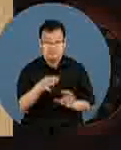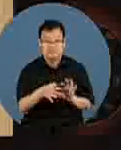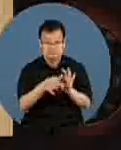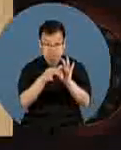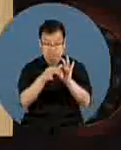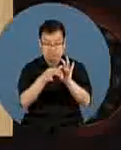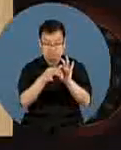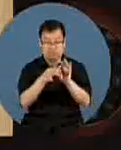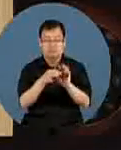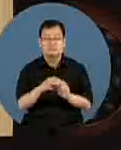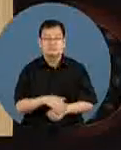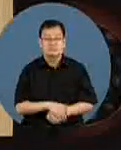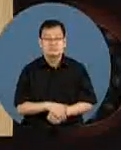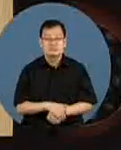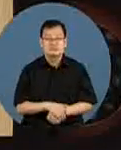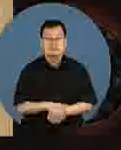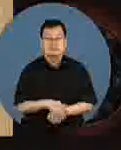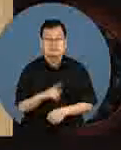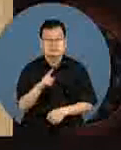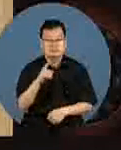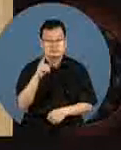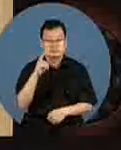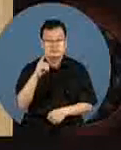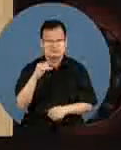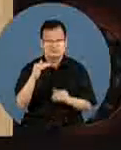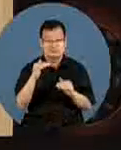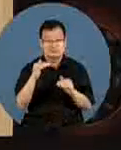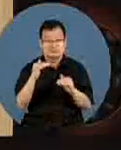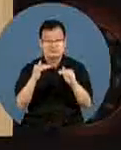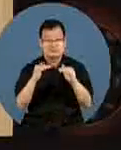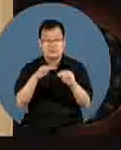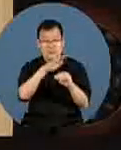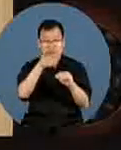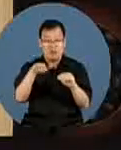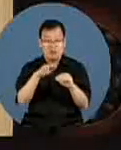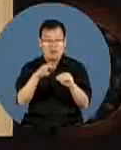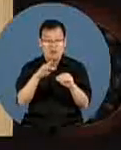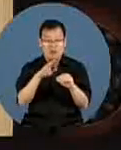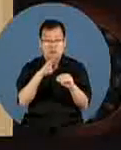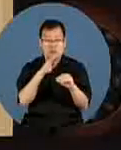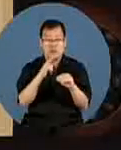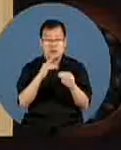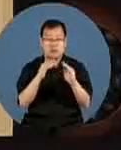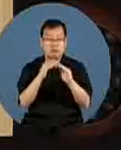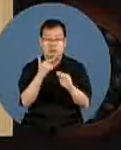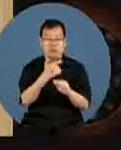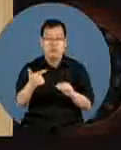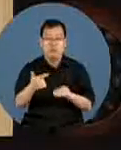꽉 이어주죠. 그 집이 예상 밖으로 굉장히 큰 집이 났어요. 네. 네.